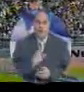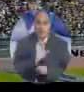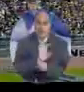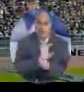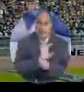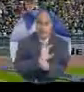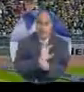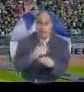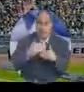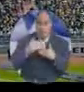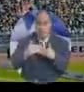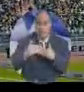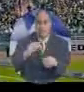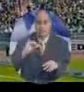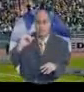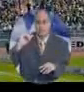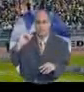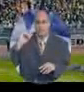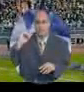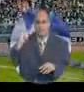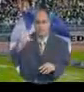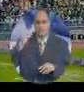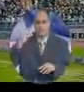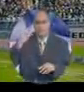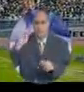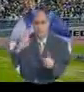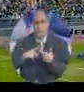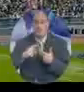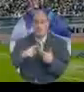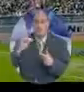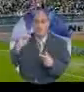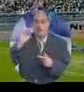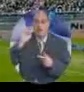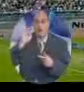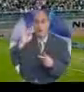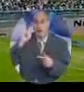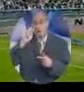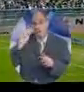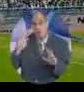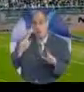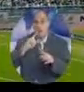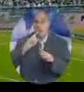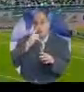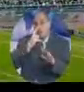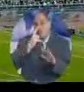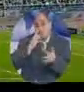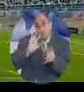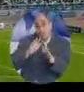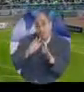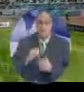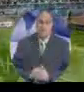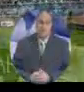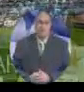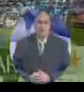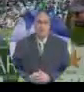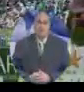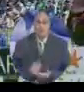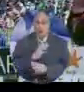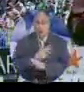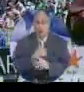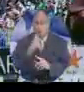الخط الأمامي جبور وكذلك غزال. طبعا هذه تشكيلة أقولها بتحفظ وسنوفيكم بالتشكيلة